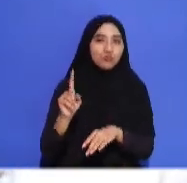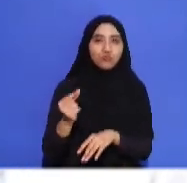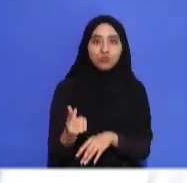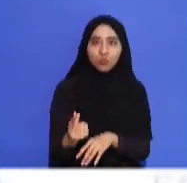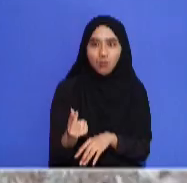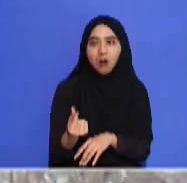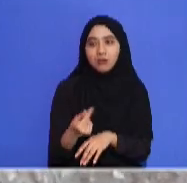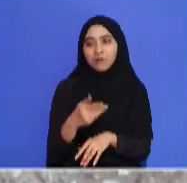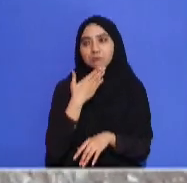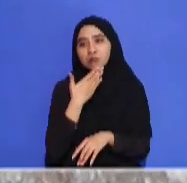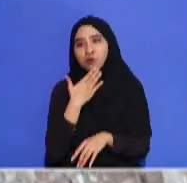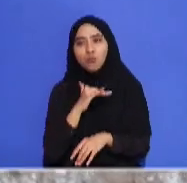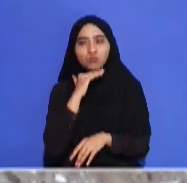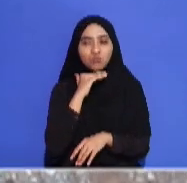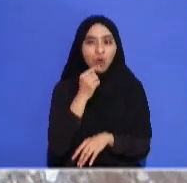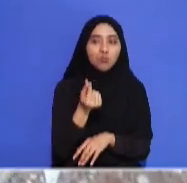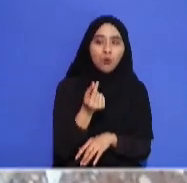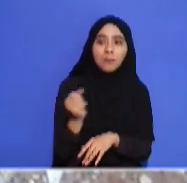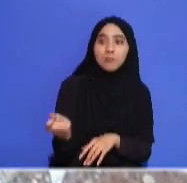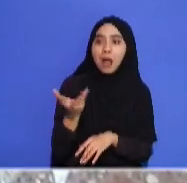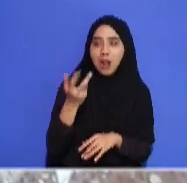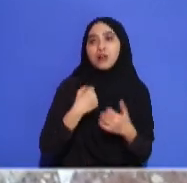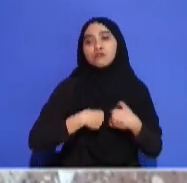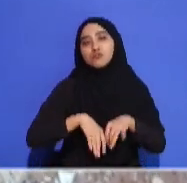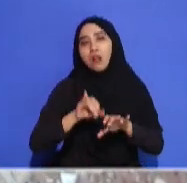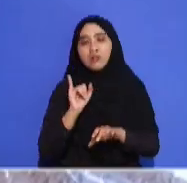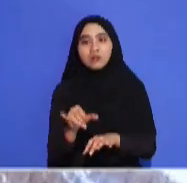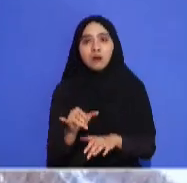regi nembe awis. Saking Gunung Kidul Setiabudi Asung Palapuran.